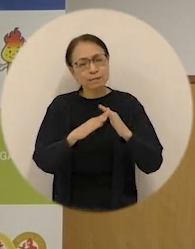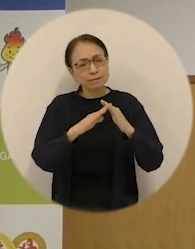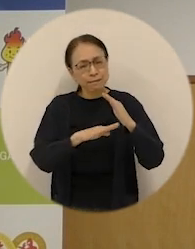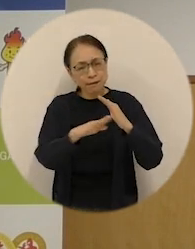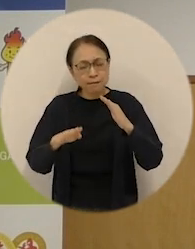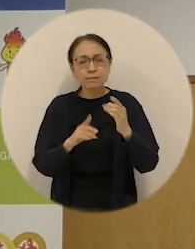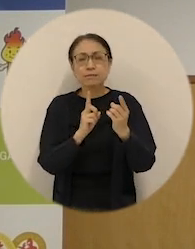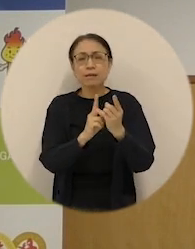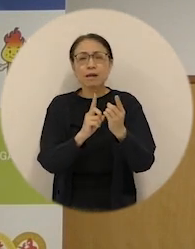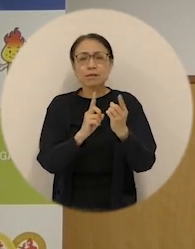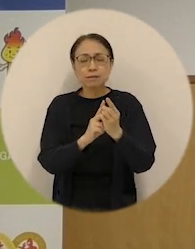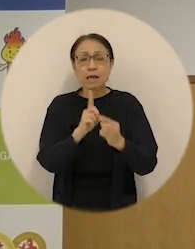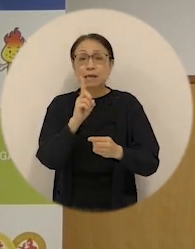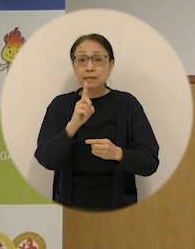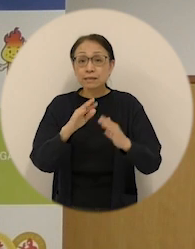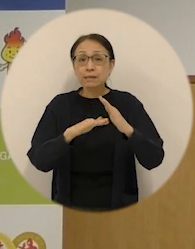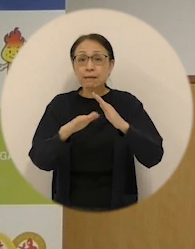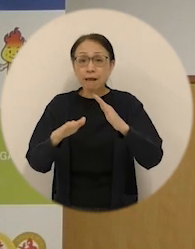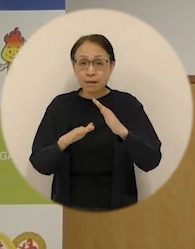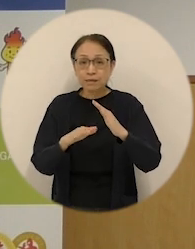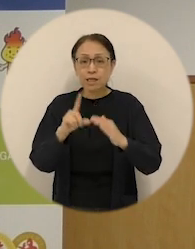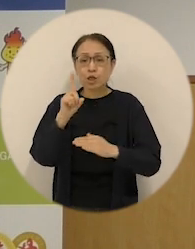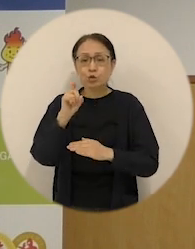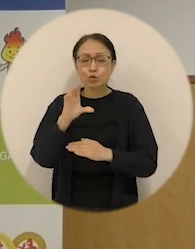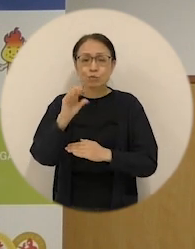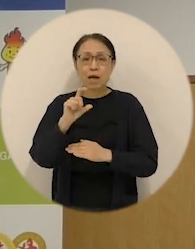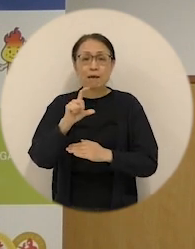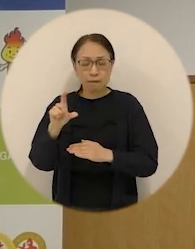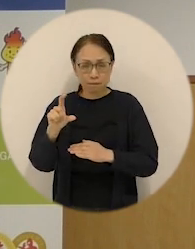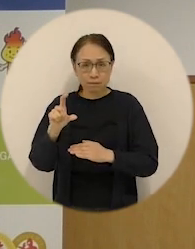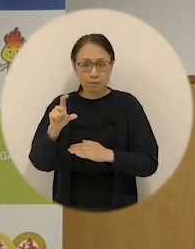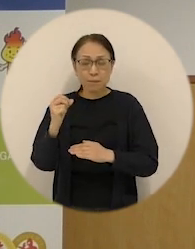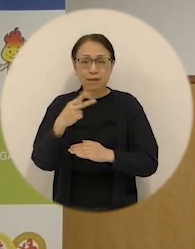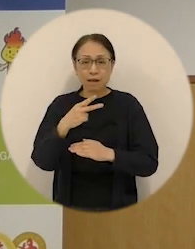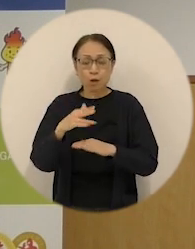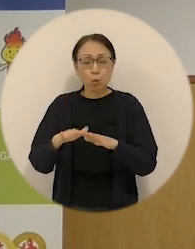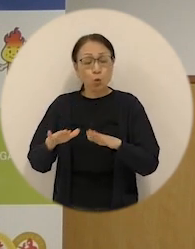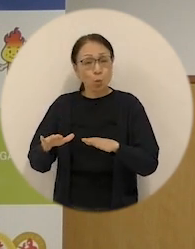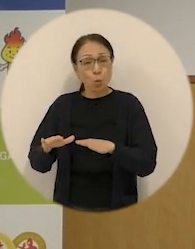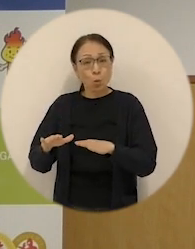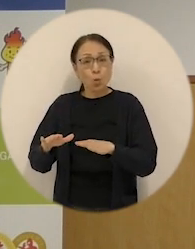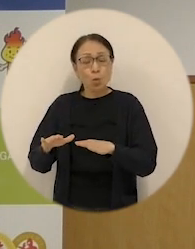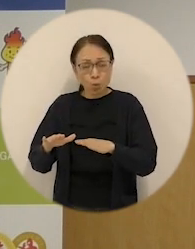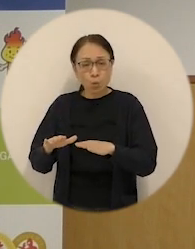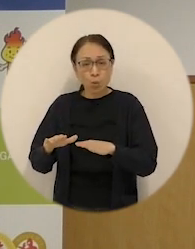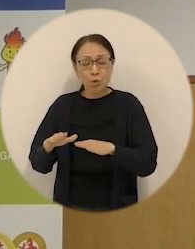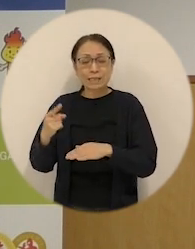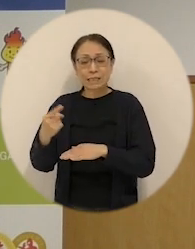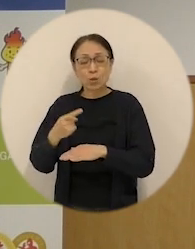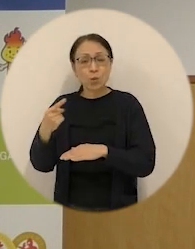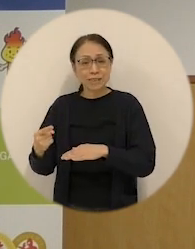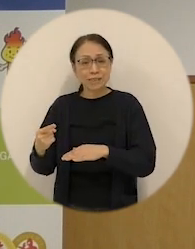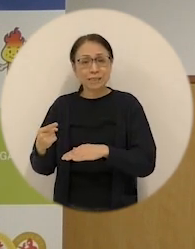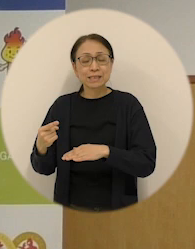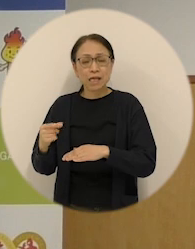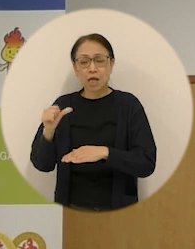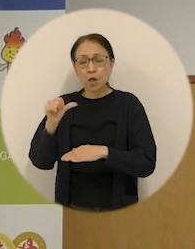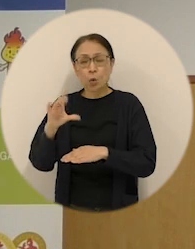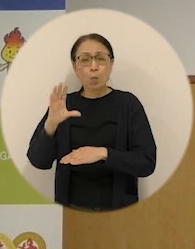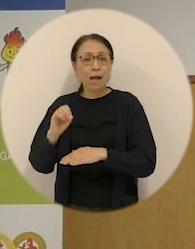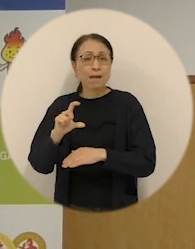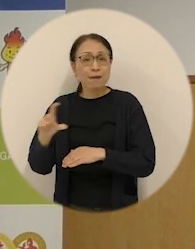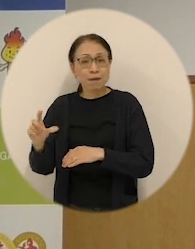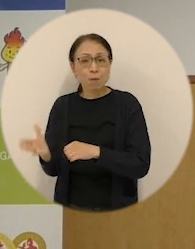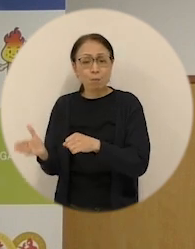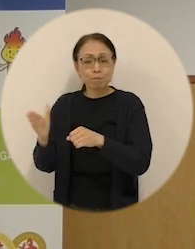し1世帯当たり10万円、また子ども加算としまして児童1人当たり5万円を